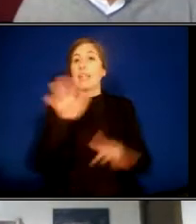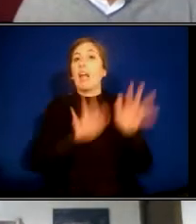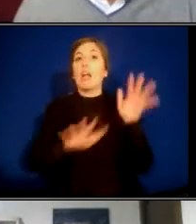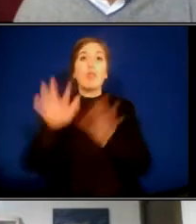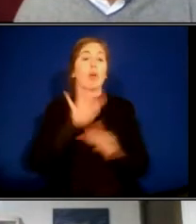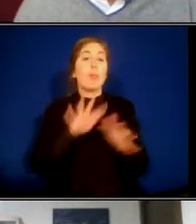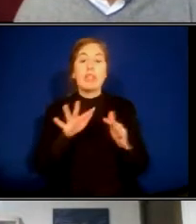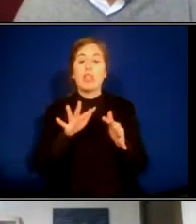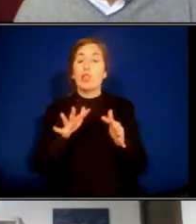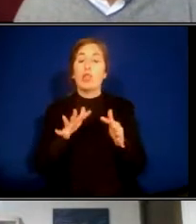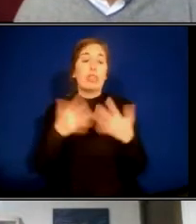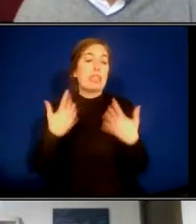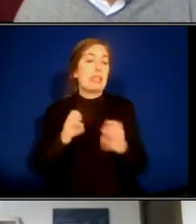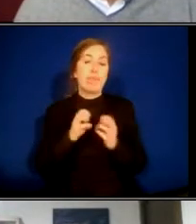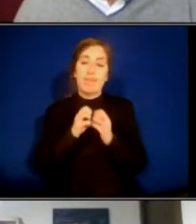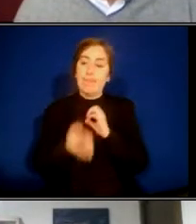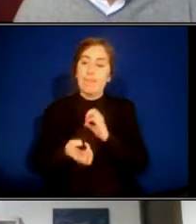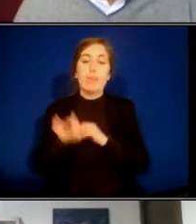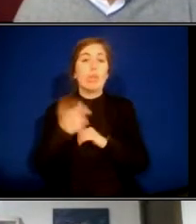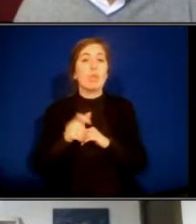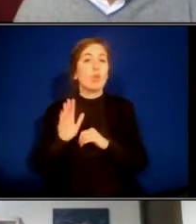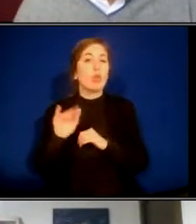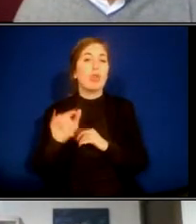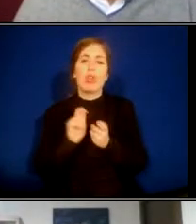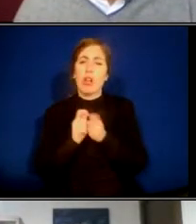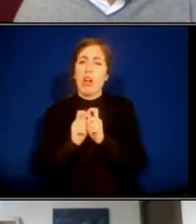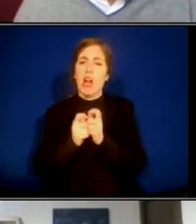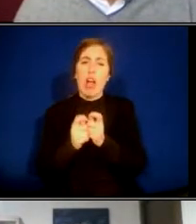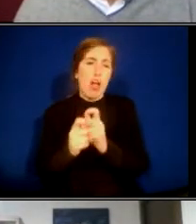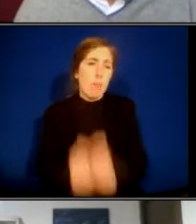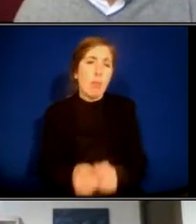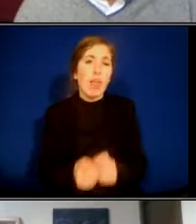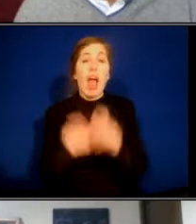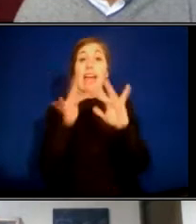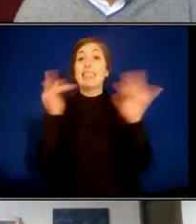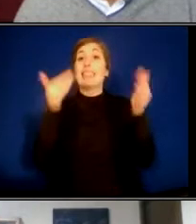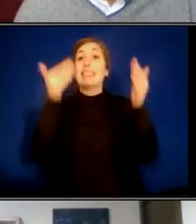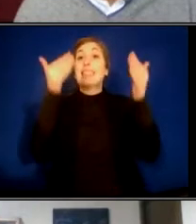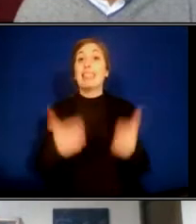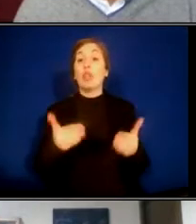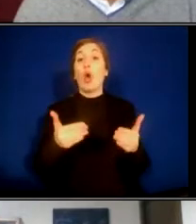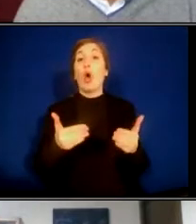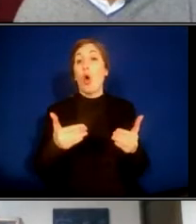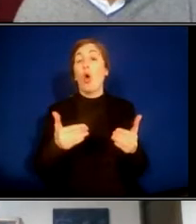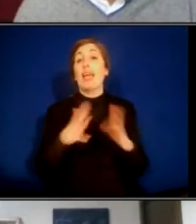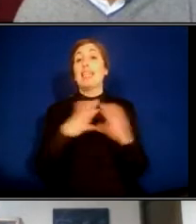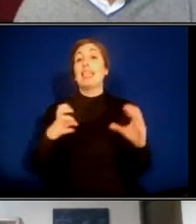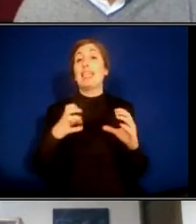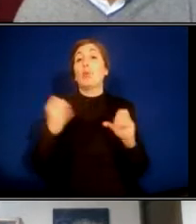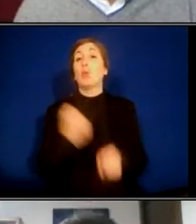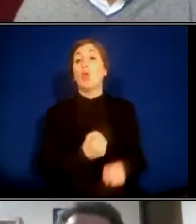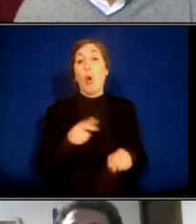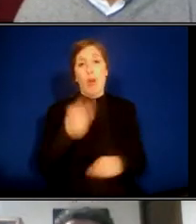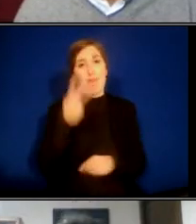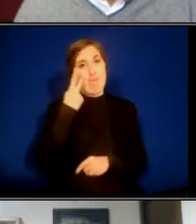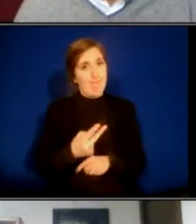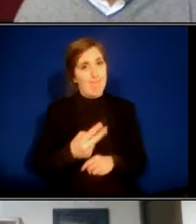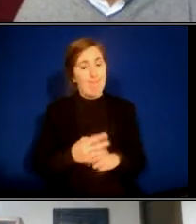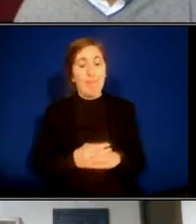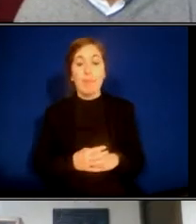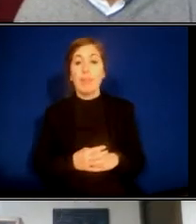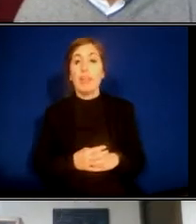ogni giorno, le riportiamo sul sito istituzionale. Dico anche che per chi comunque ne